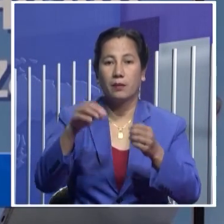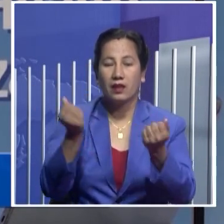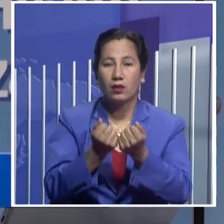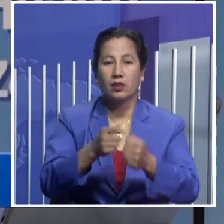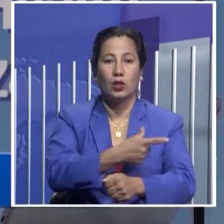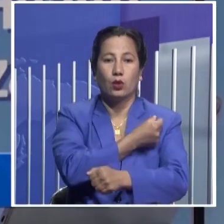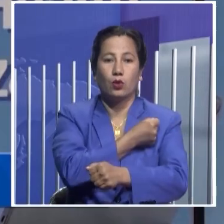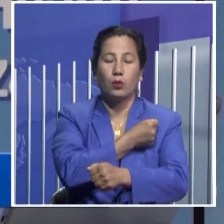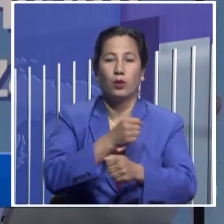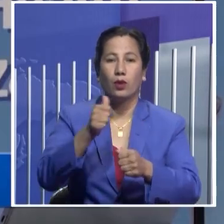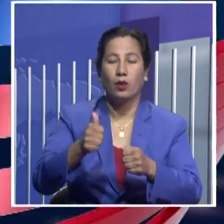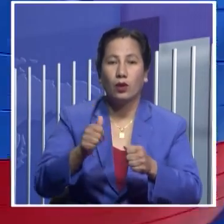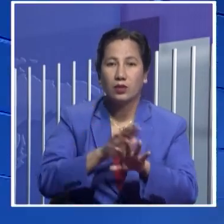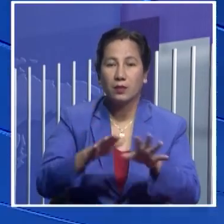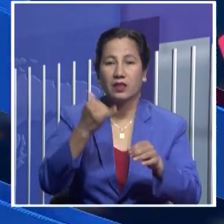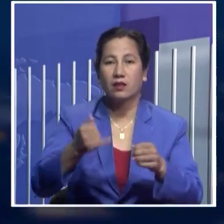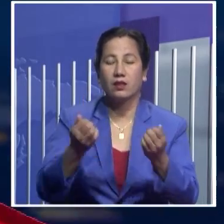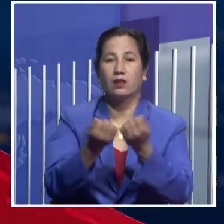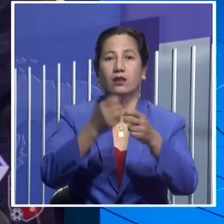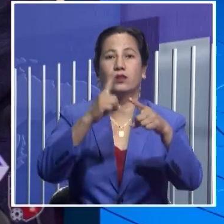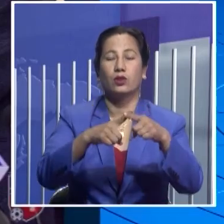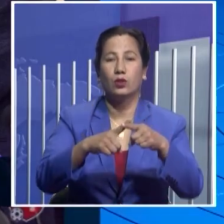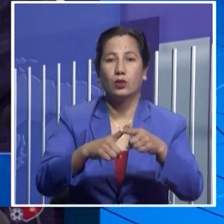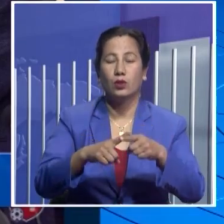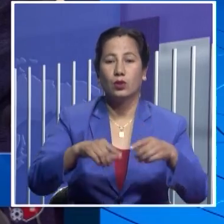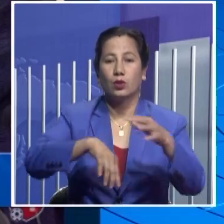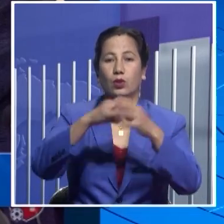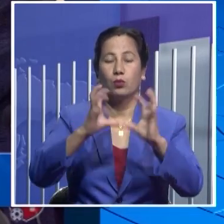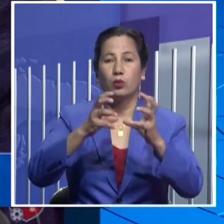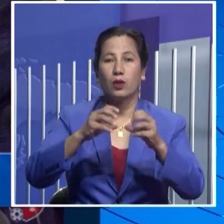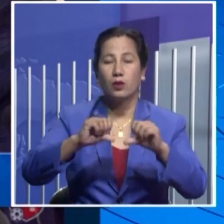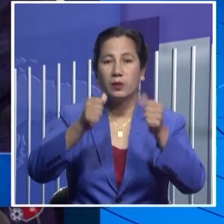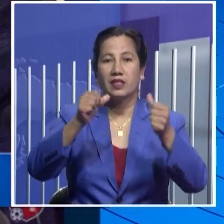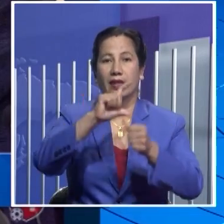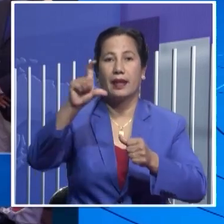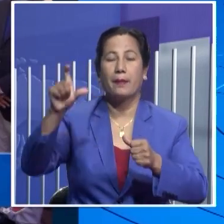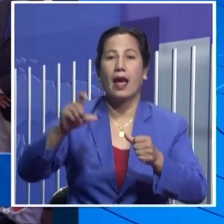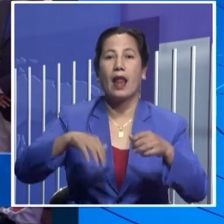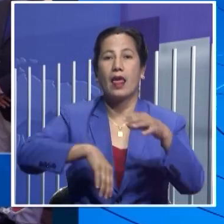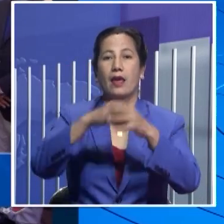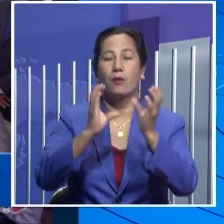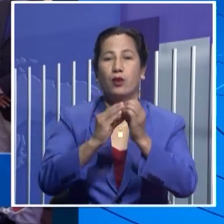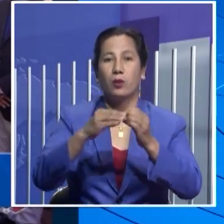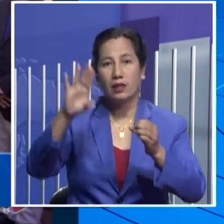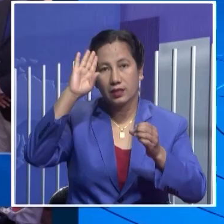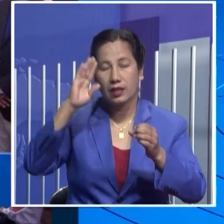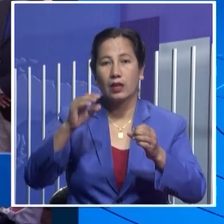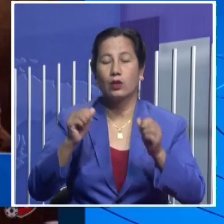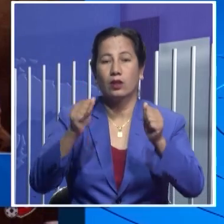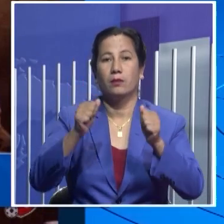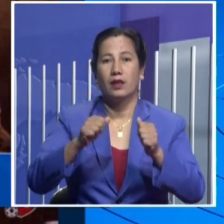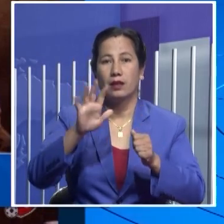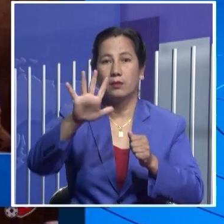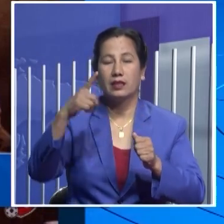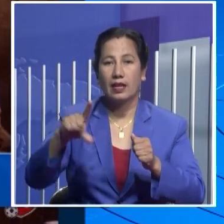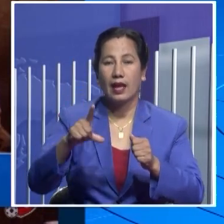खोपको असमानता अन्त्य गर्न जोड। र साफ फुटबलको उपविजेता नेपाली फुटबल टिमलाई सरकारको सम्मान। खेलाडीलाई जनै 5,00,000